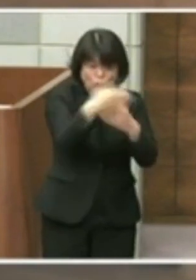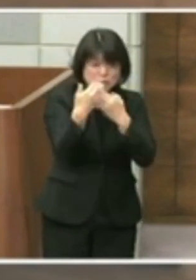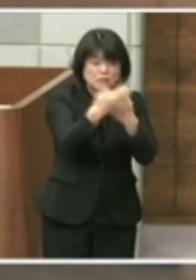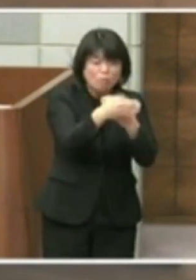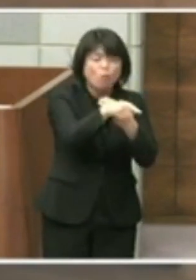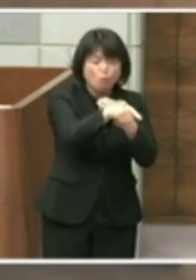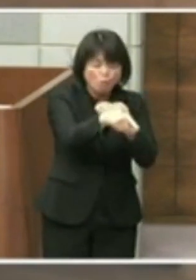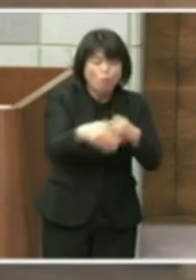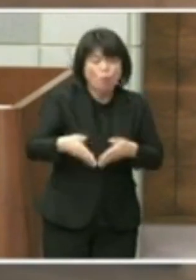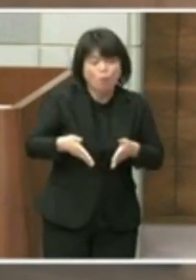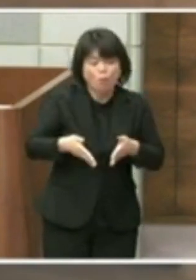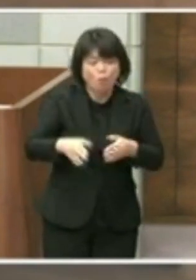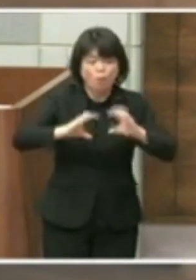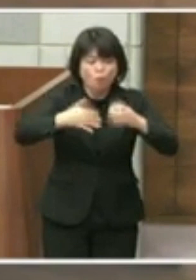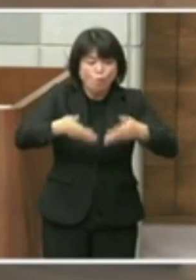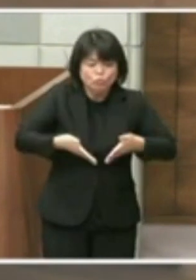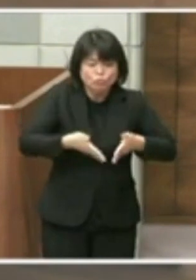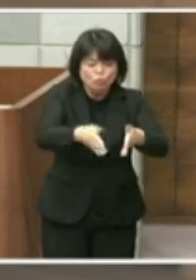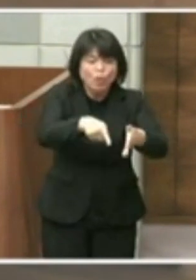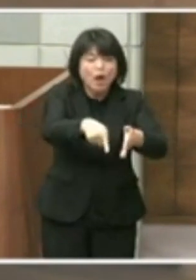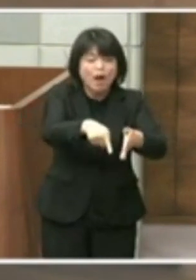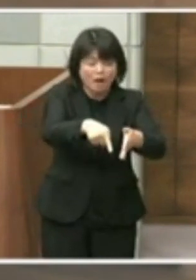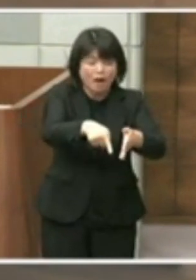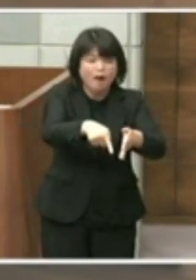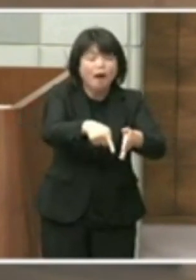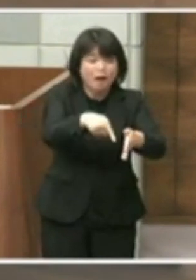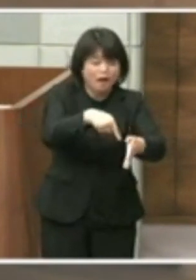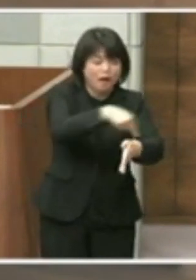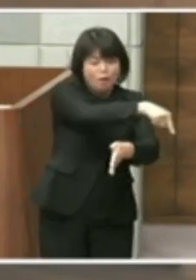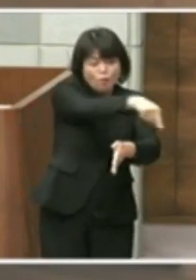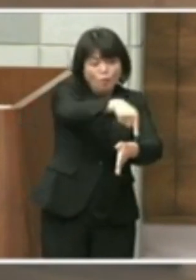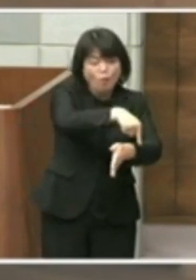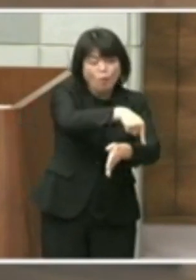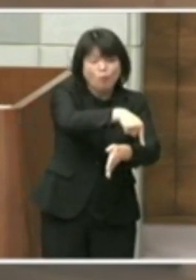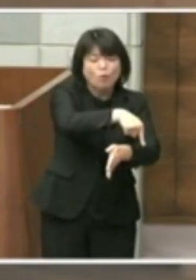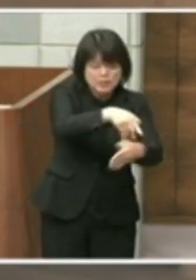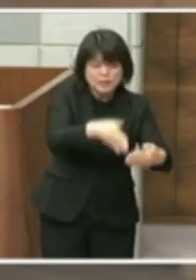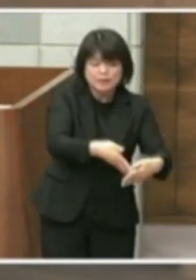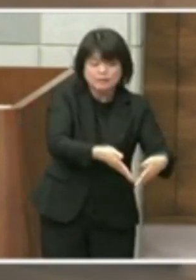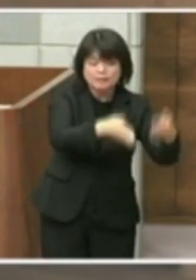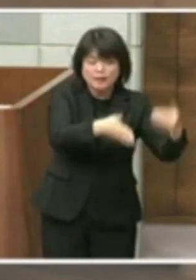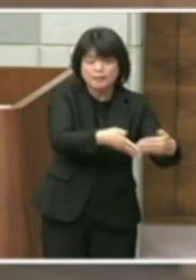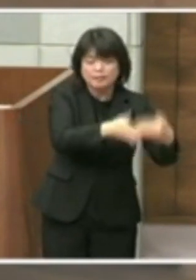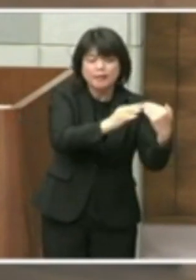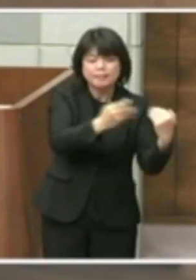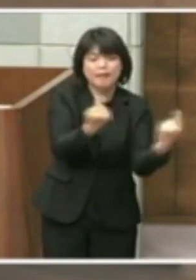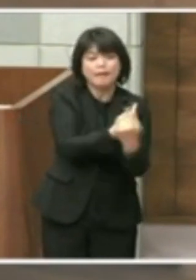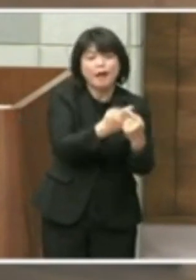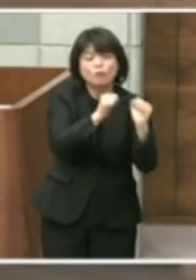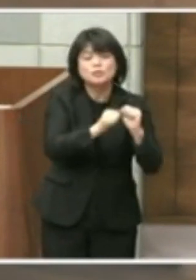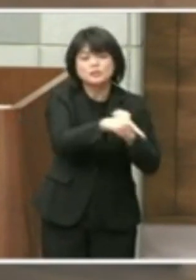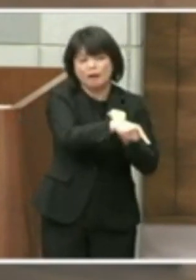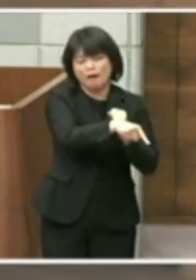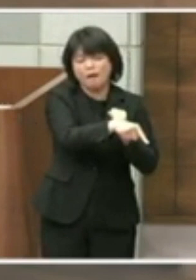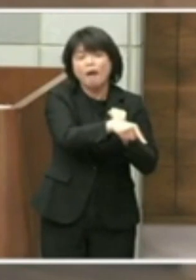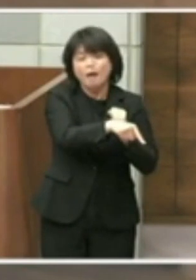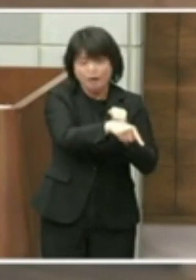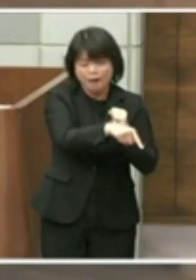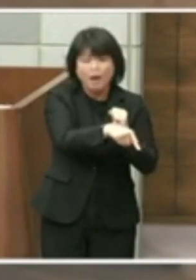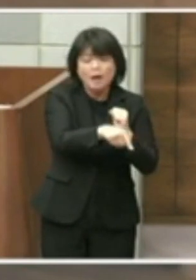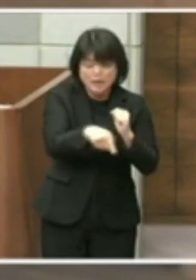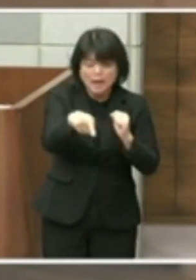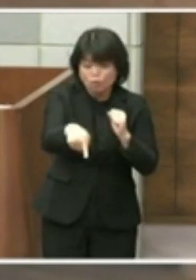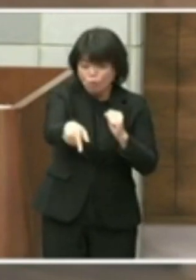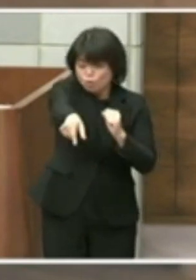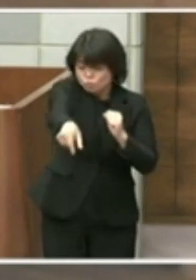ており、なおかつ中央分離帯があるような敷地のところに建て替えをしたということで、当然中央分離帯があ